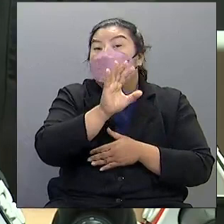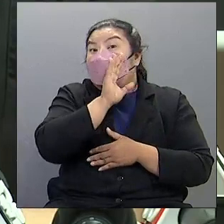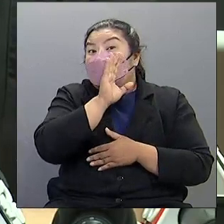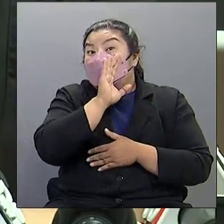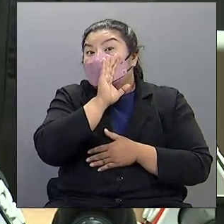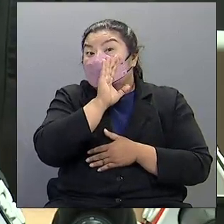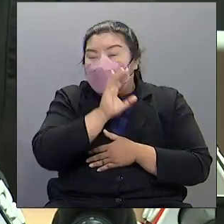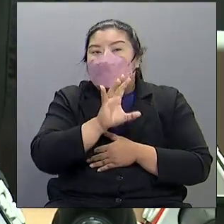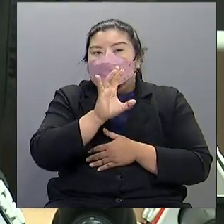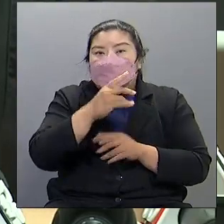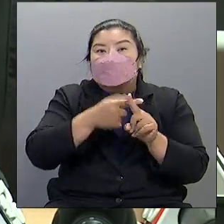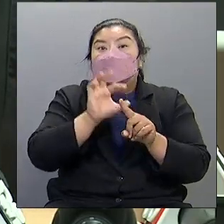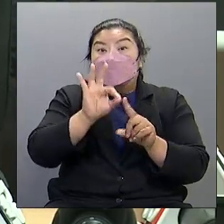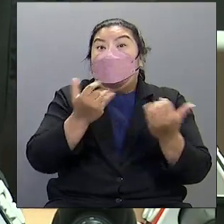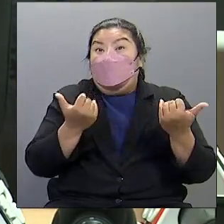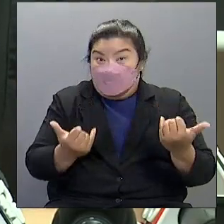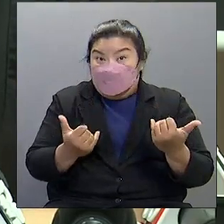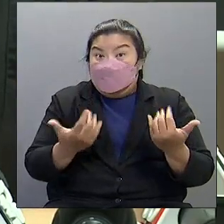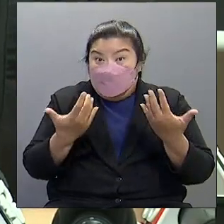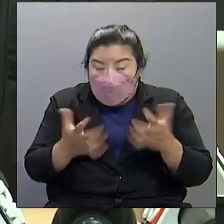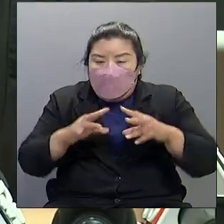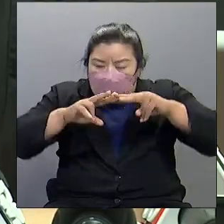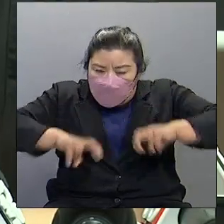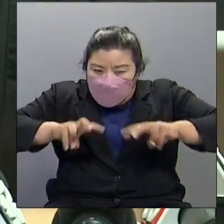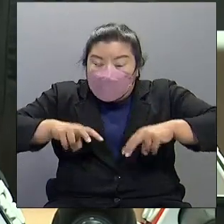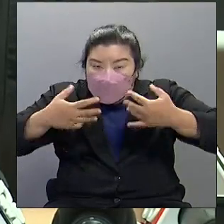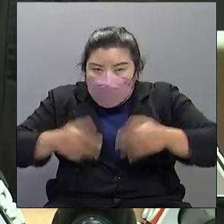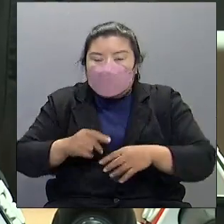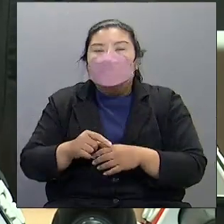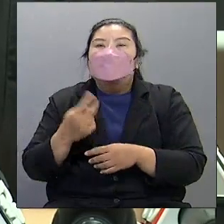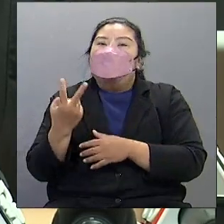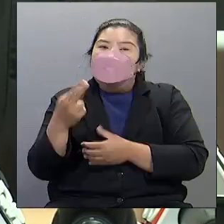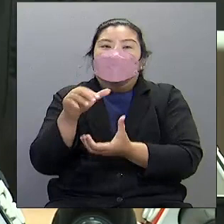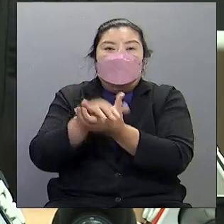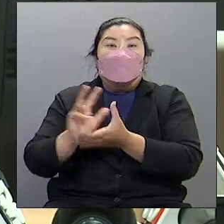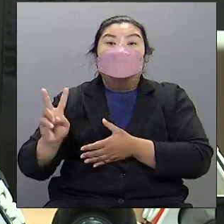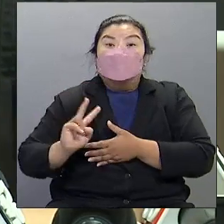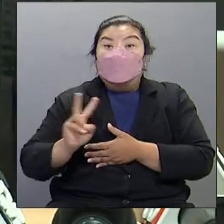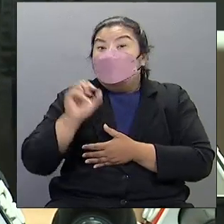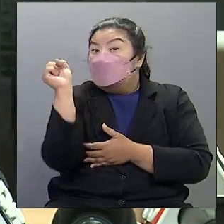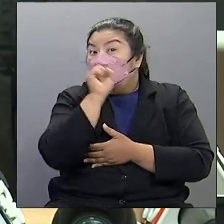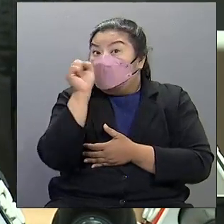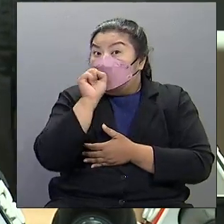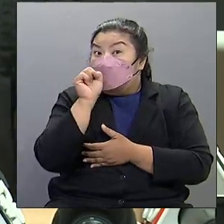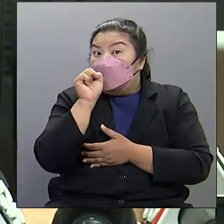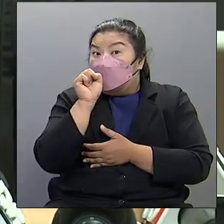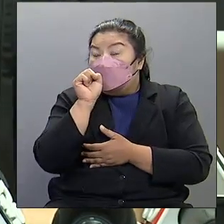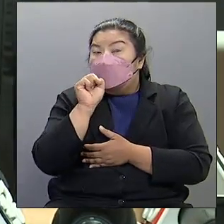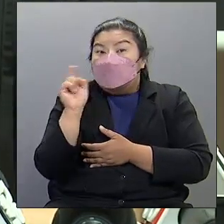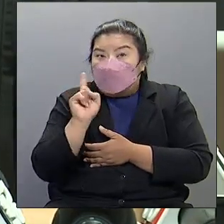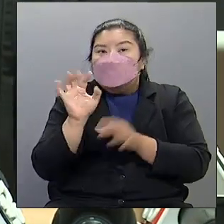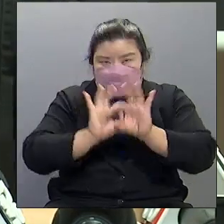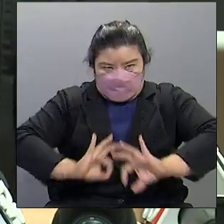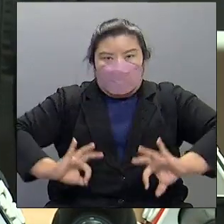ล้วเนี่ยพบว่าจะเป็นดีเจแมนหรือจะเป็นคุณใบเตยเนี่ยหลักฐานเส้นทางการ